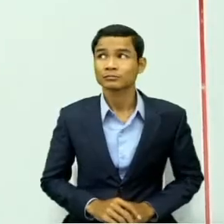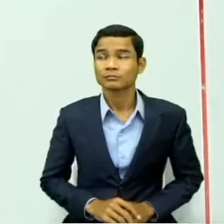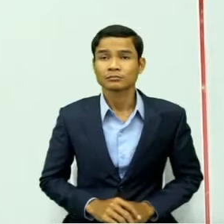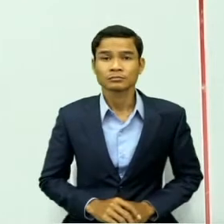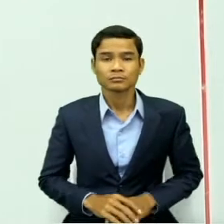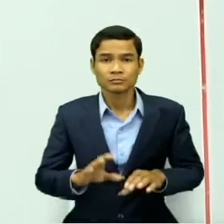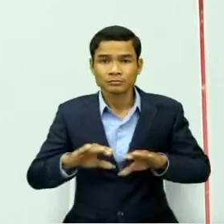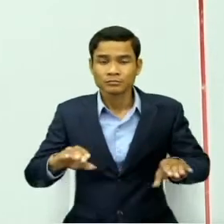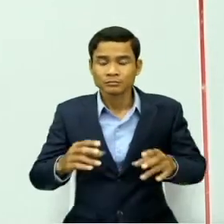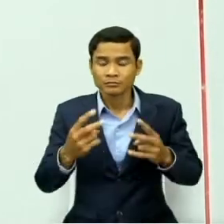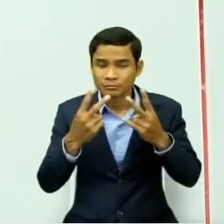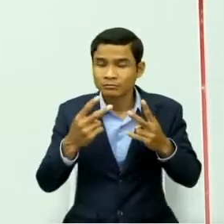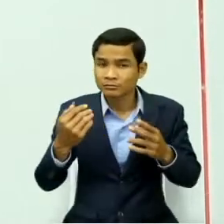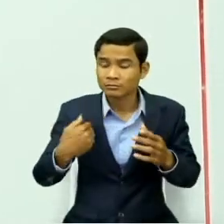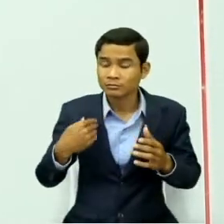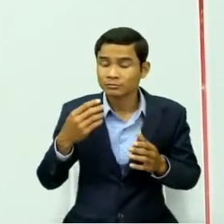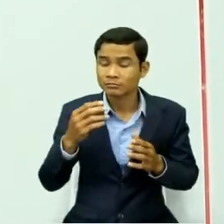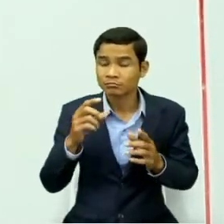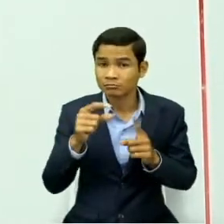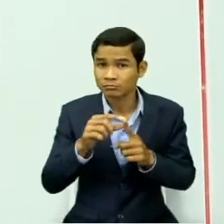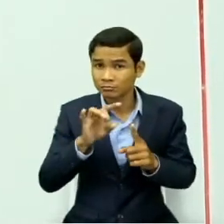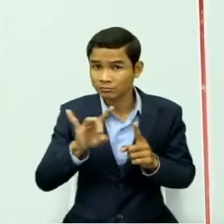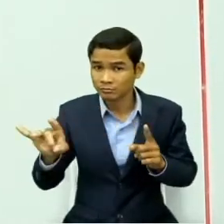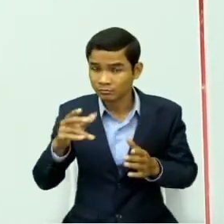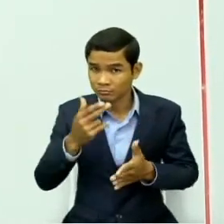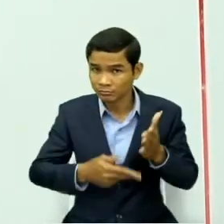con chầm mưa ta nè kru mấy chiên ở vầy khá